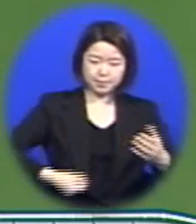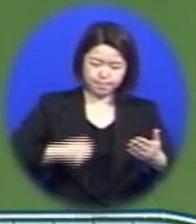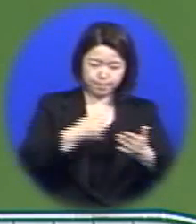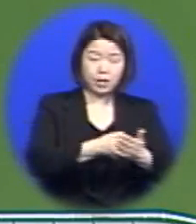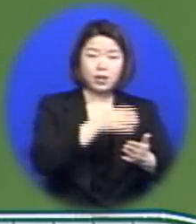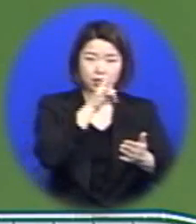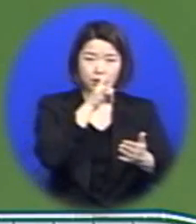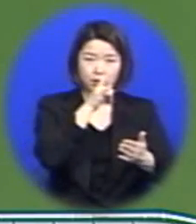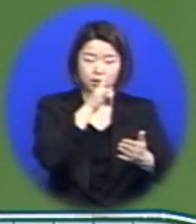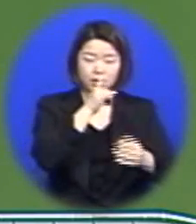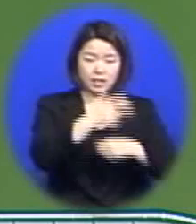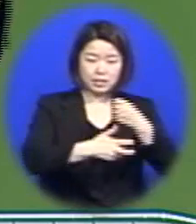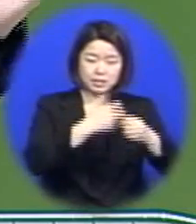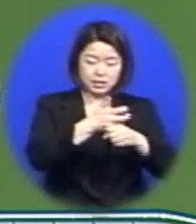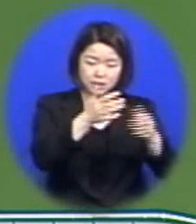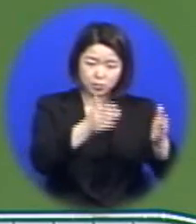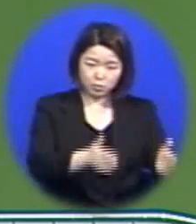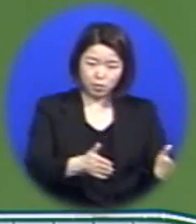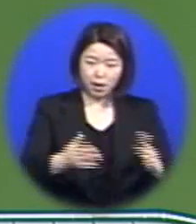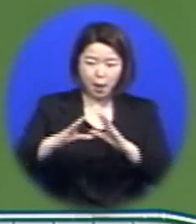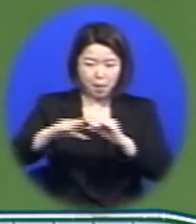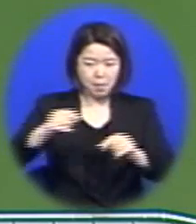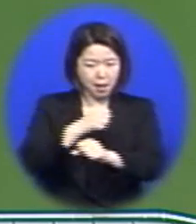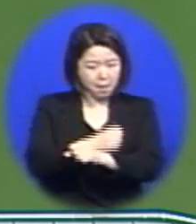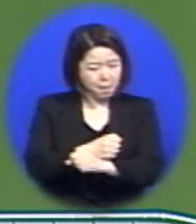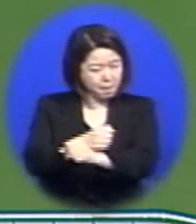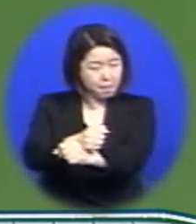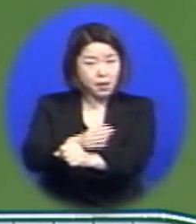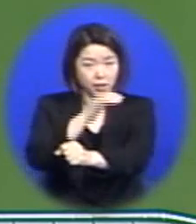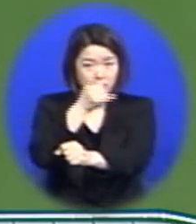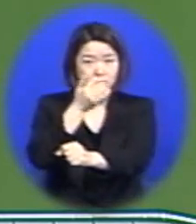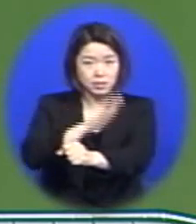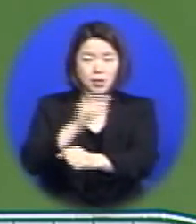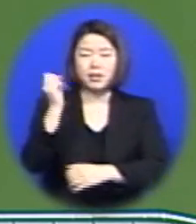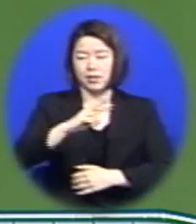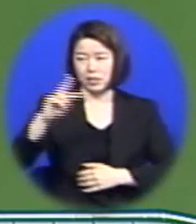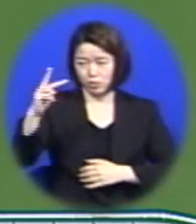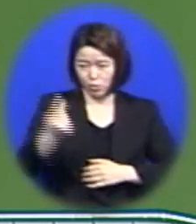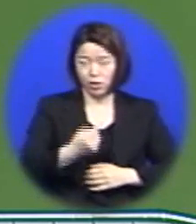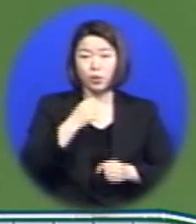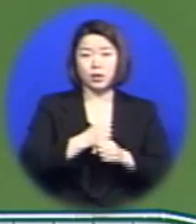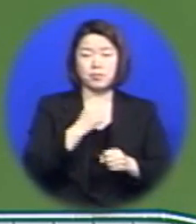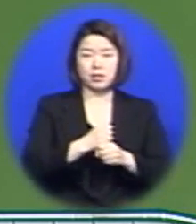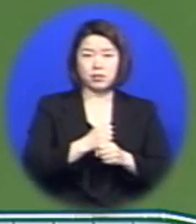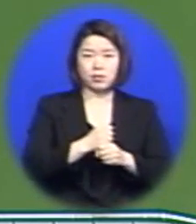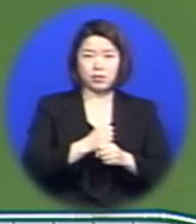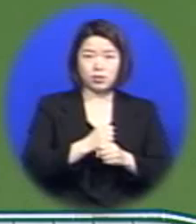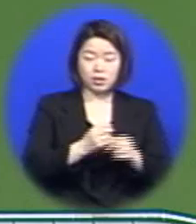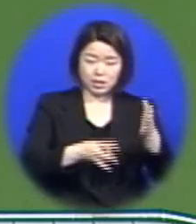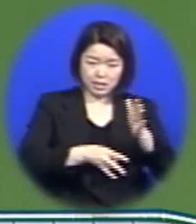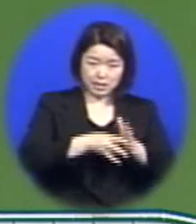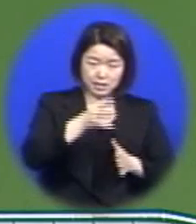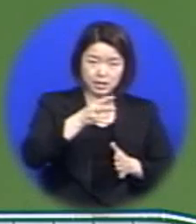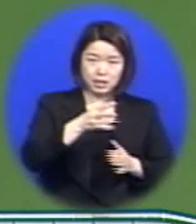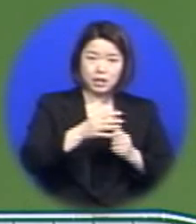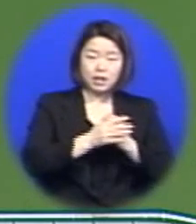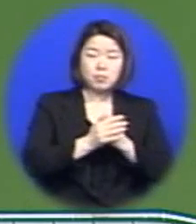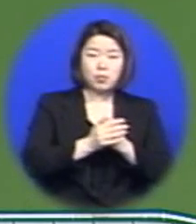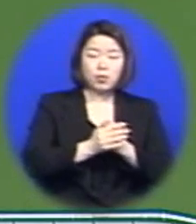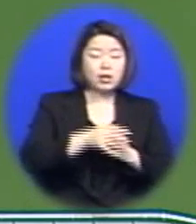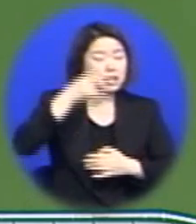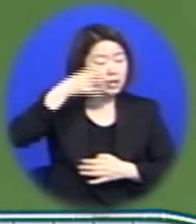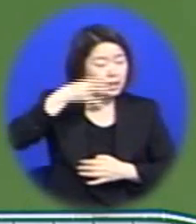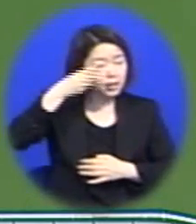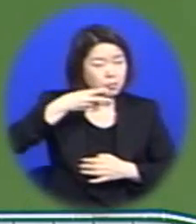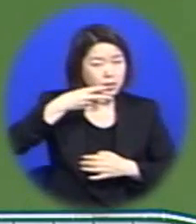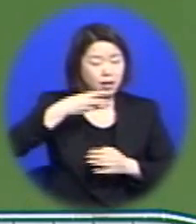70년이라는 동안 바벨론의 포로로 잡혀 가겠지만 다시 돌아오게 할 것이라고 예레미야 선지자를 통하여 예레미야 25장